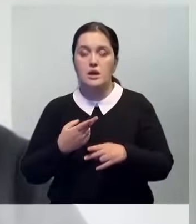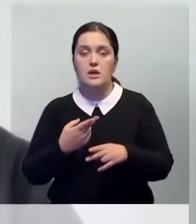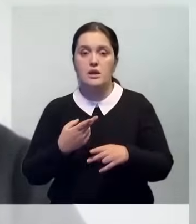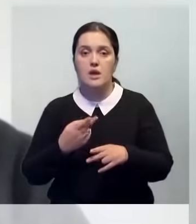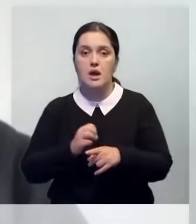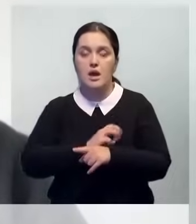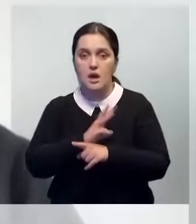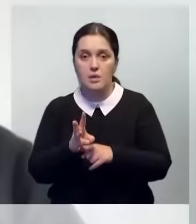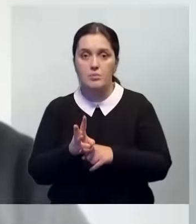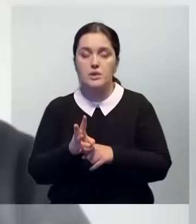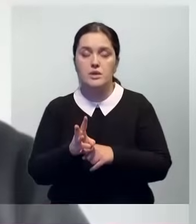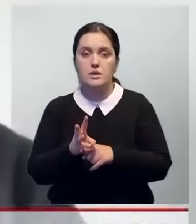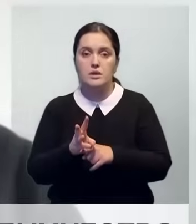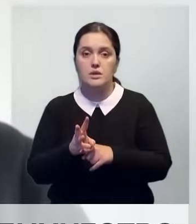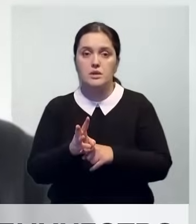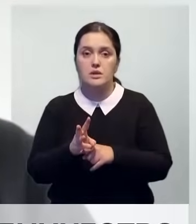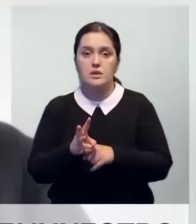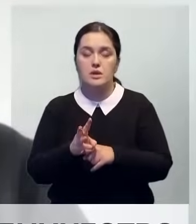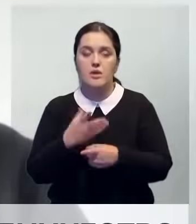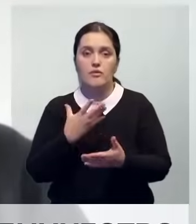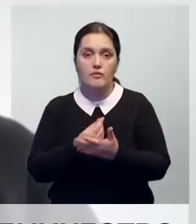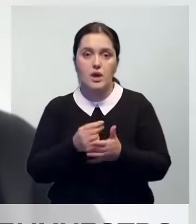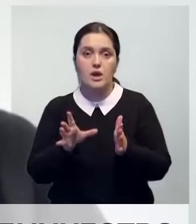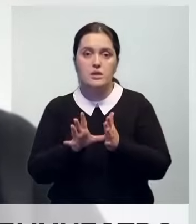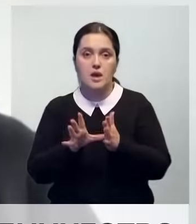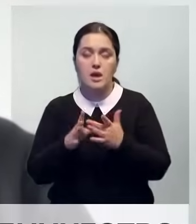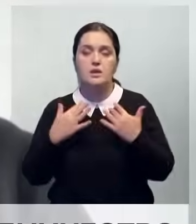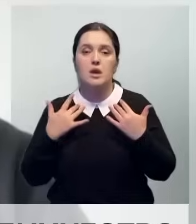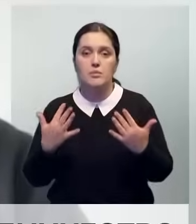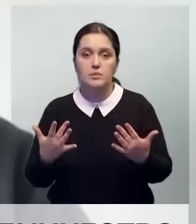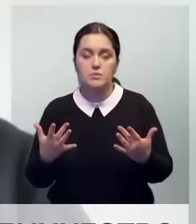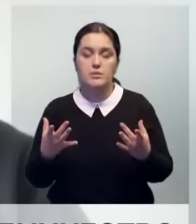стратегическое обеспечение своей энергетики необходимым сырьем.